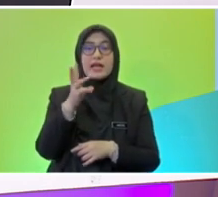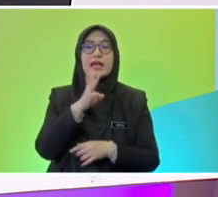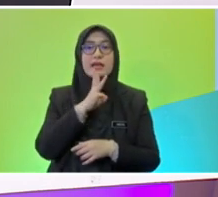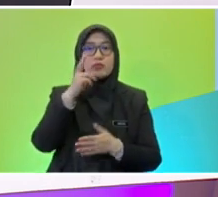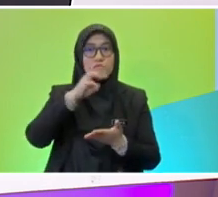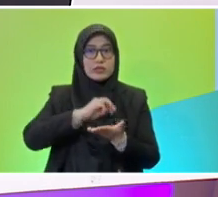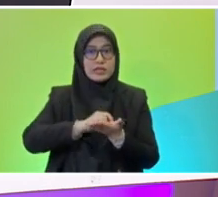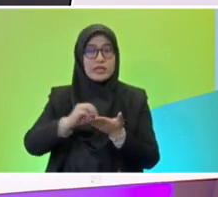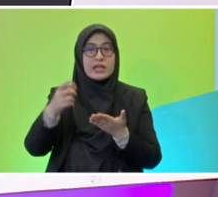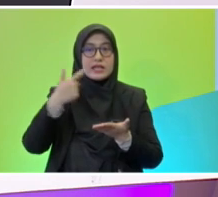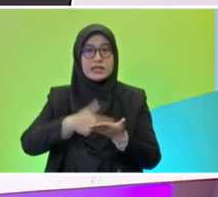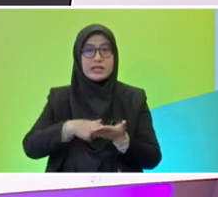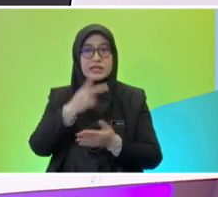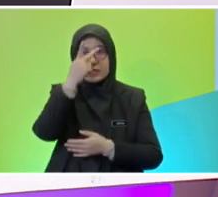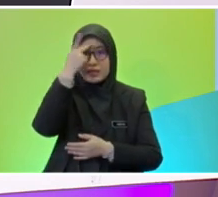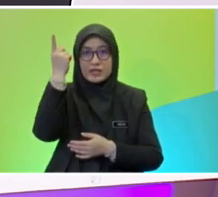mutlak